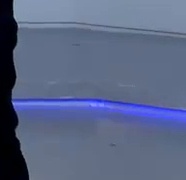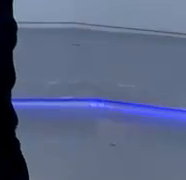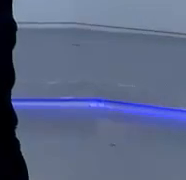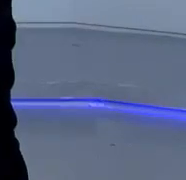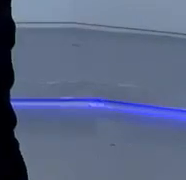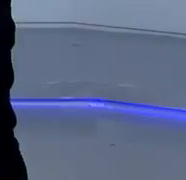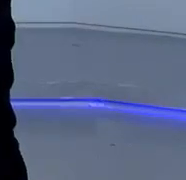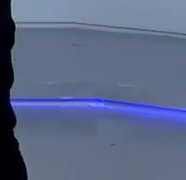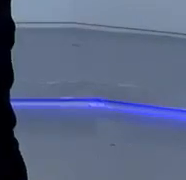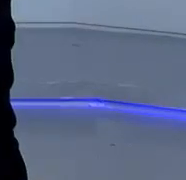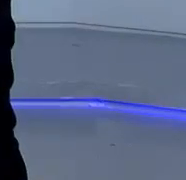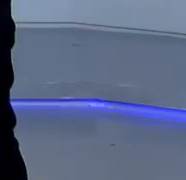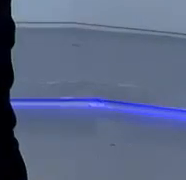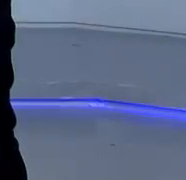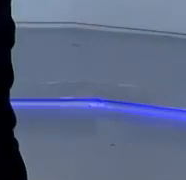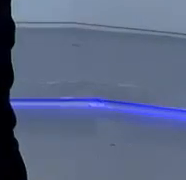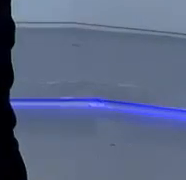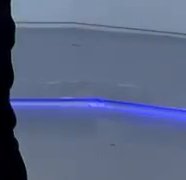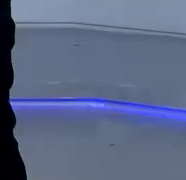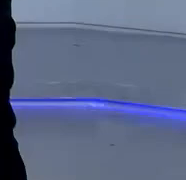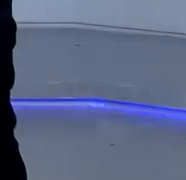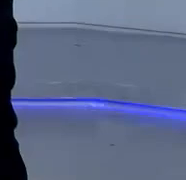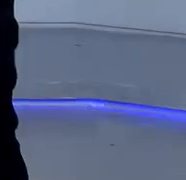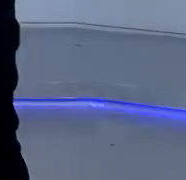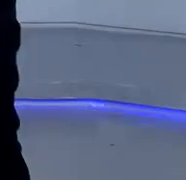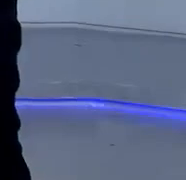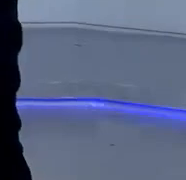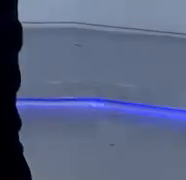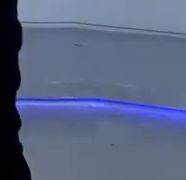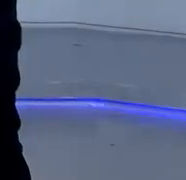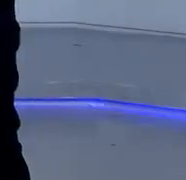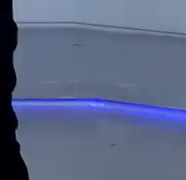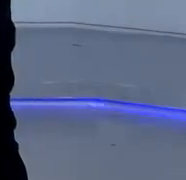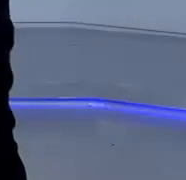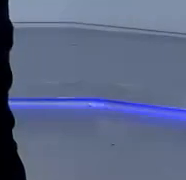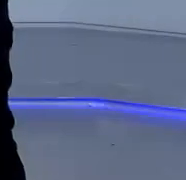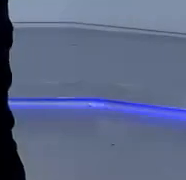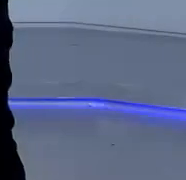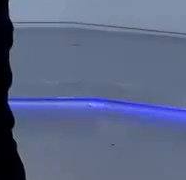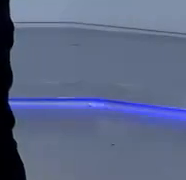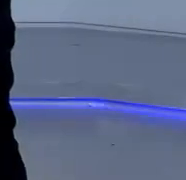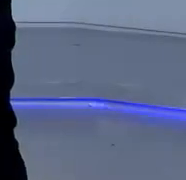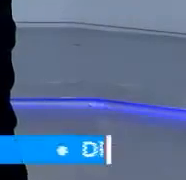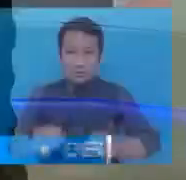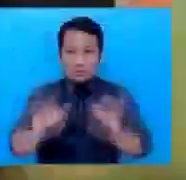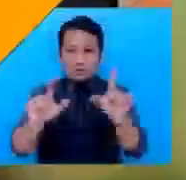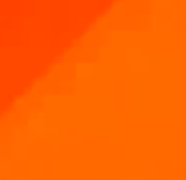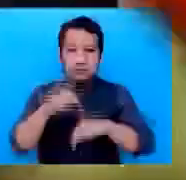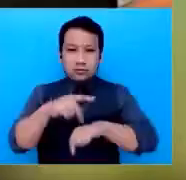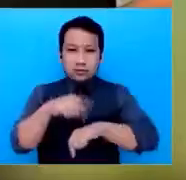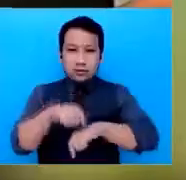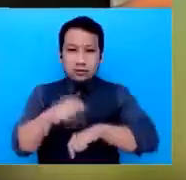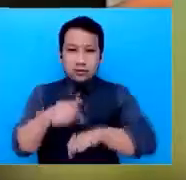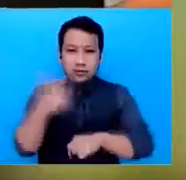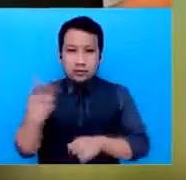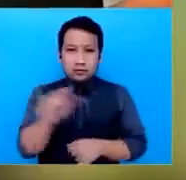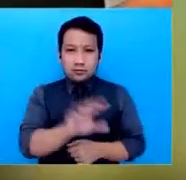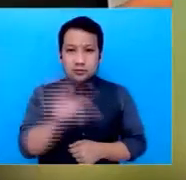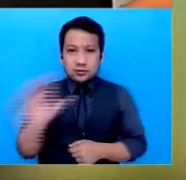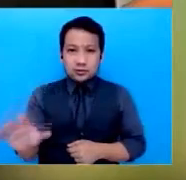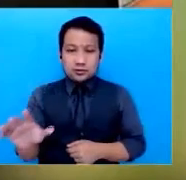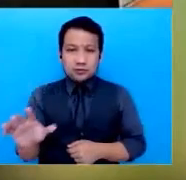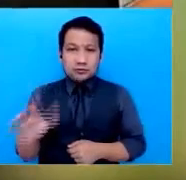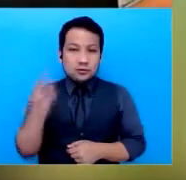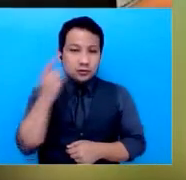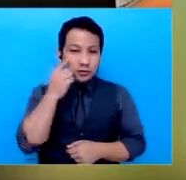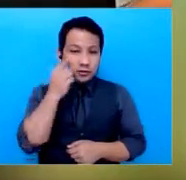ng COVID-19 sa bansa, nasusunod pa rin kaya ang health and safety protocols. Live mula sa Paranaque, nasa frontline ng balitang yan, si